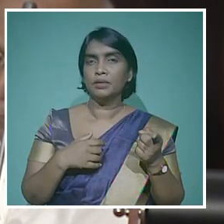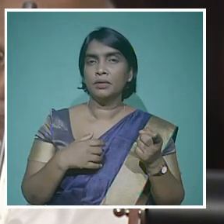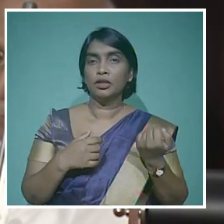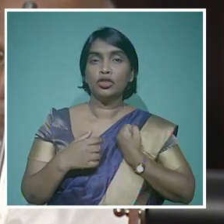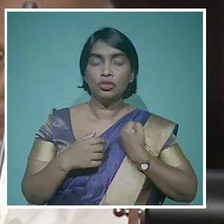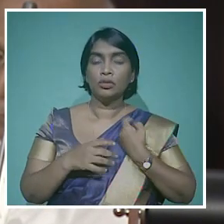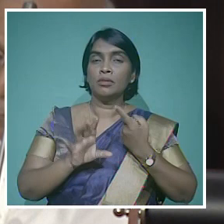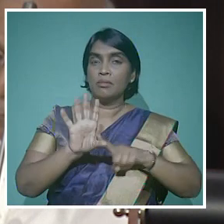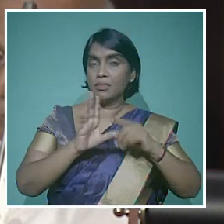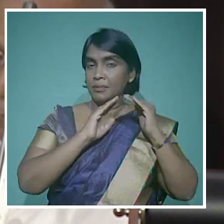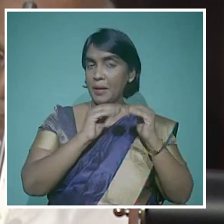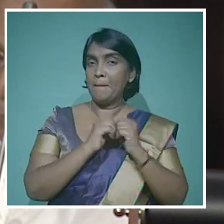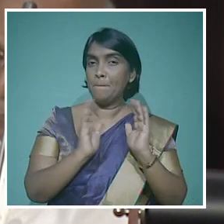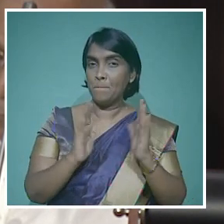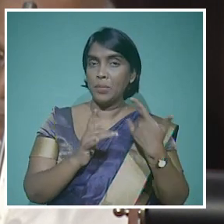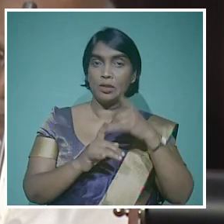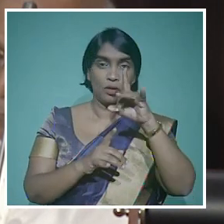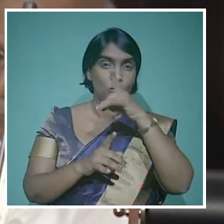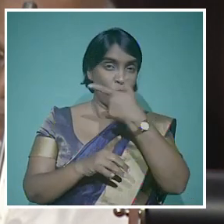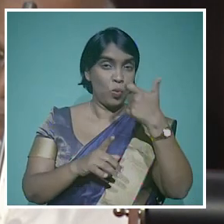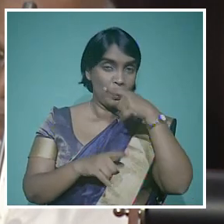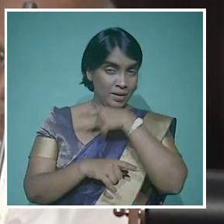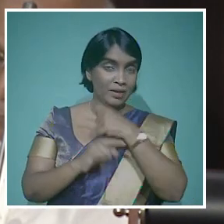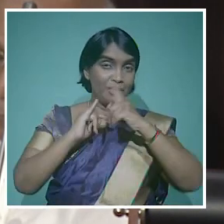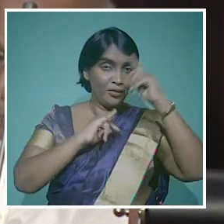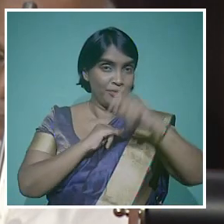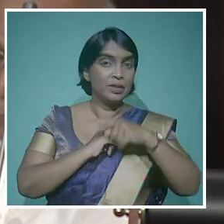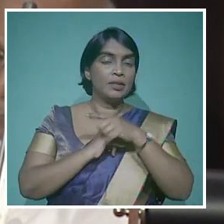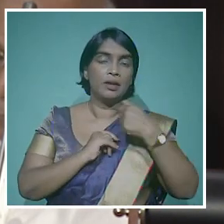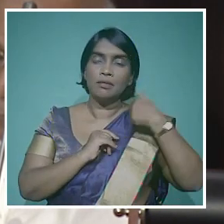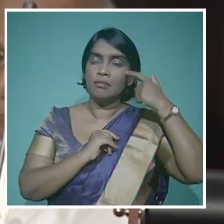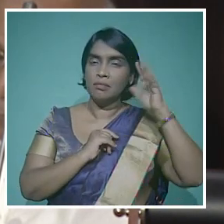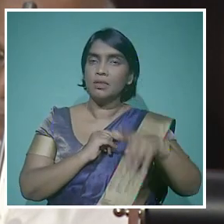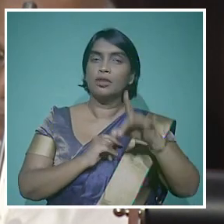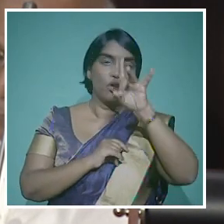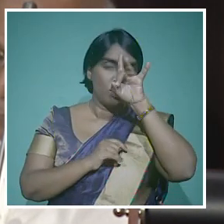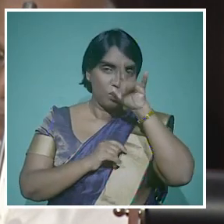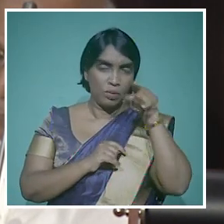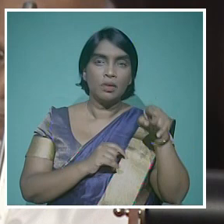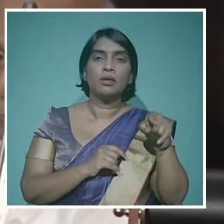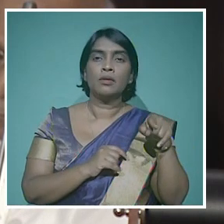වෛද්‍ය පීඨයක් ආරම්භ කරනවා වෙල්ලස්ස විද්‍යාලේ. ඊට පස්සේ බලාපොරොත්තු වෙනවා කුරුණෑගලත්